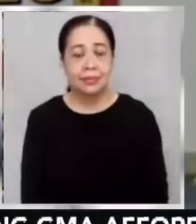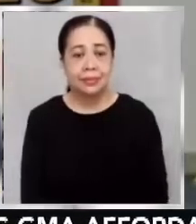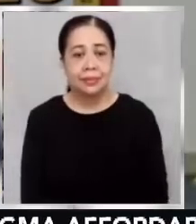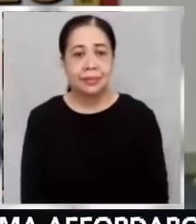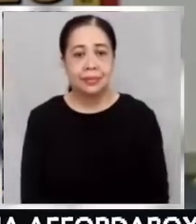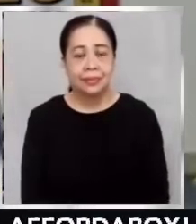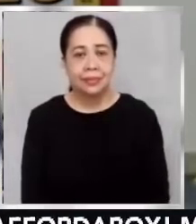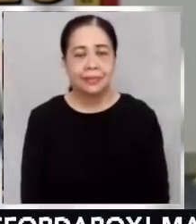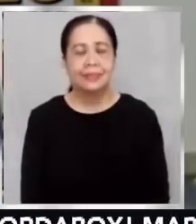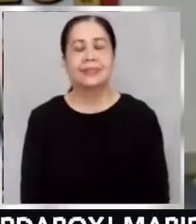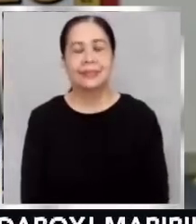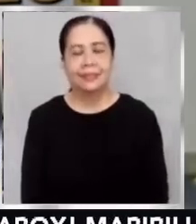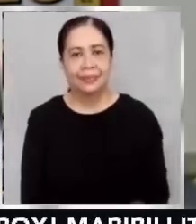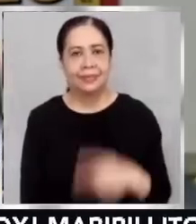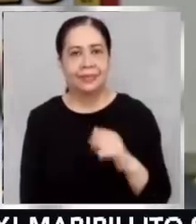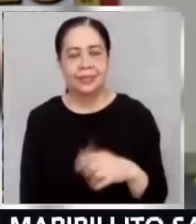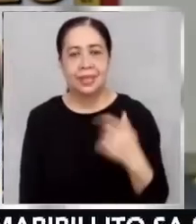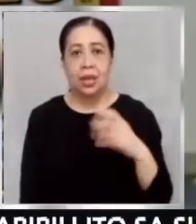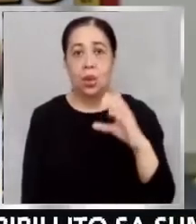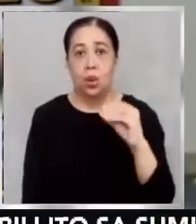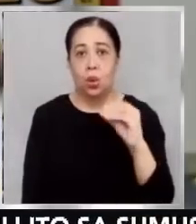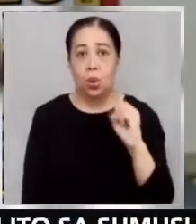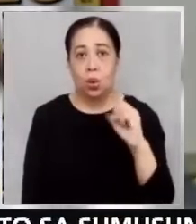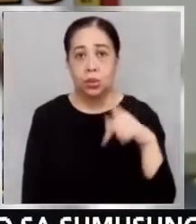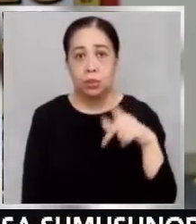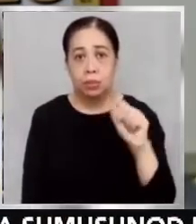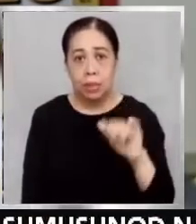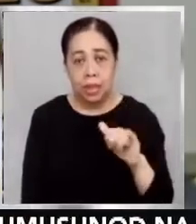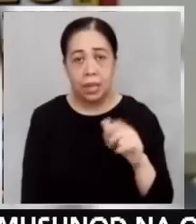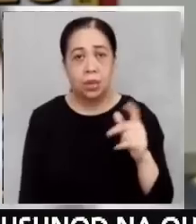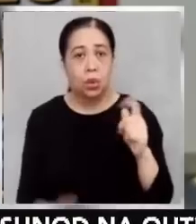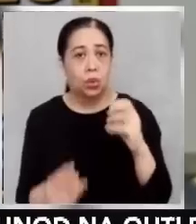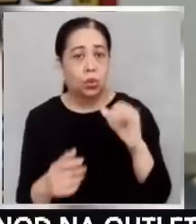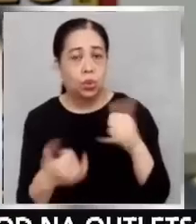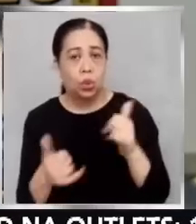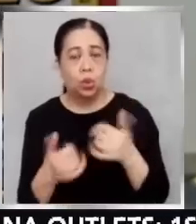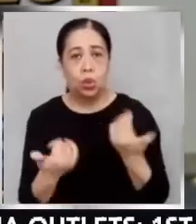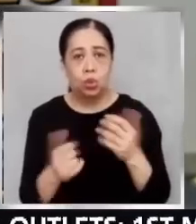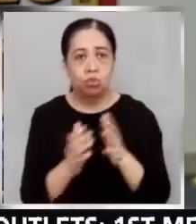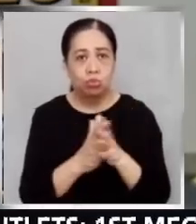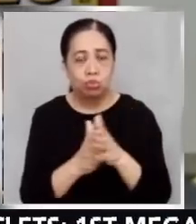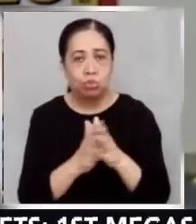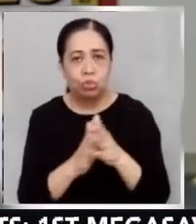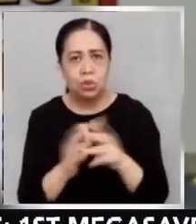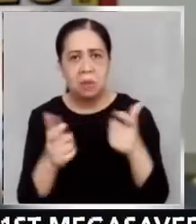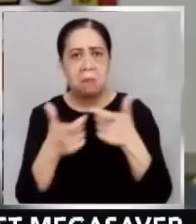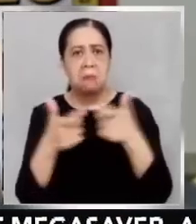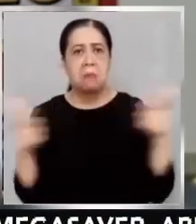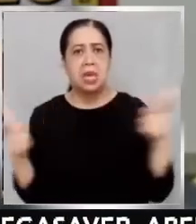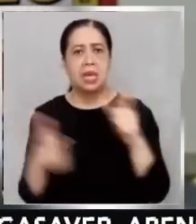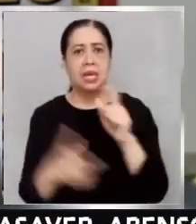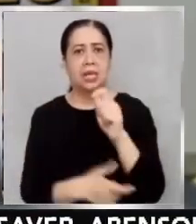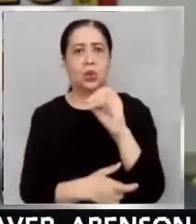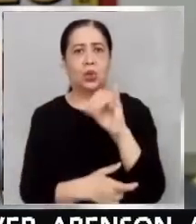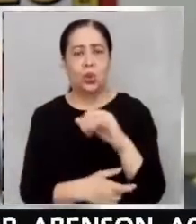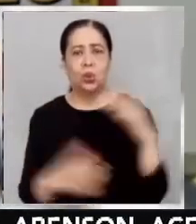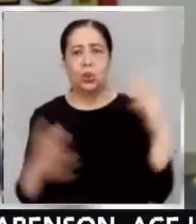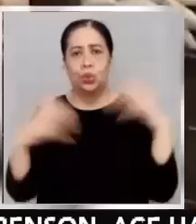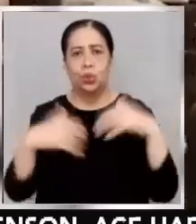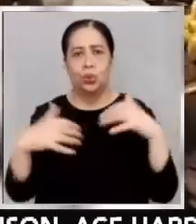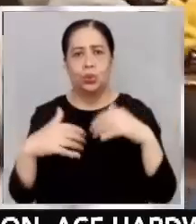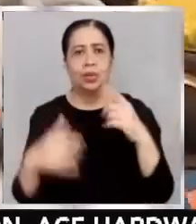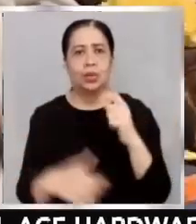Iya mapa-cosplayer o toy enthusiast lahat sama-sama sa biggest toy convention this year, ang ToyCon 20.